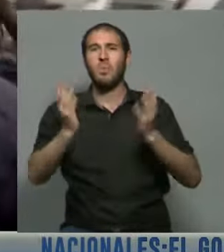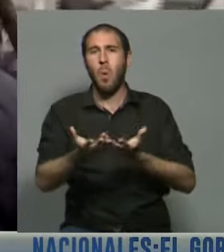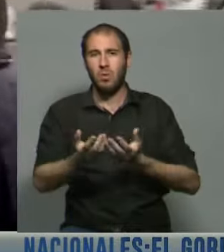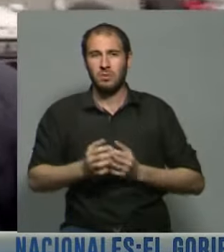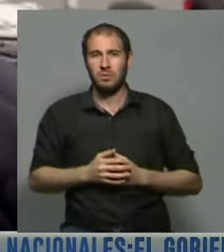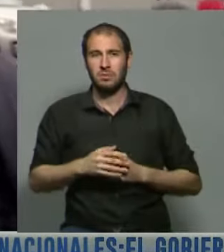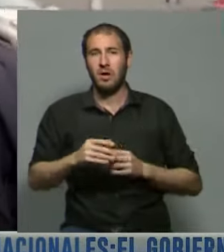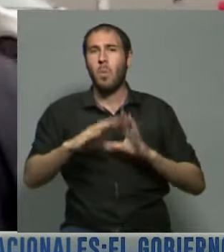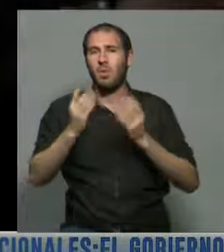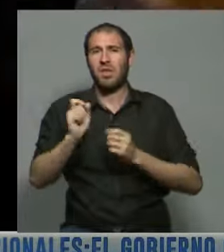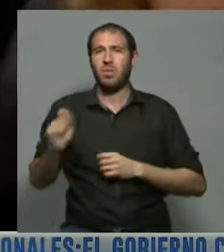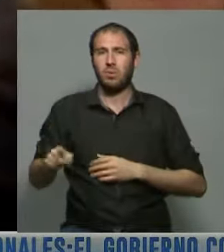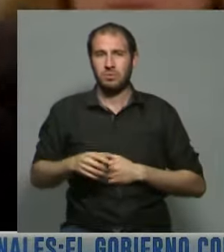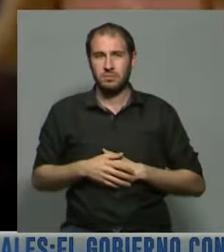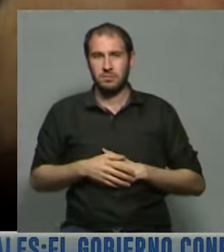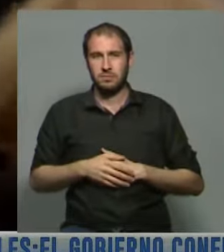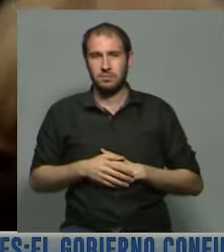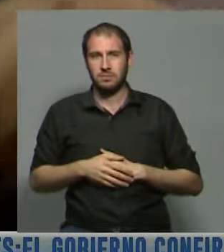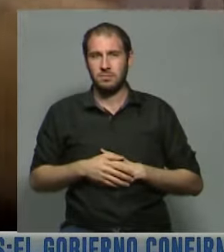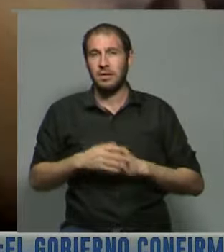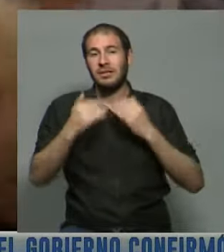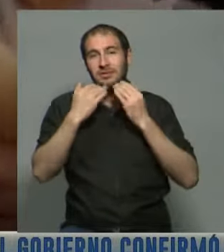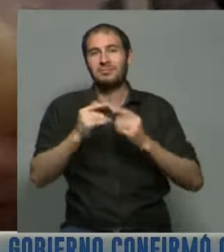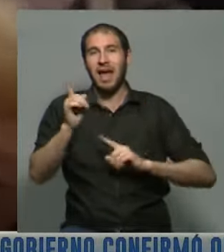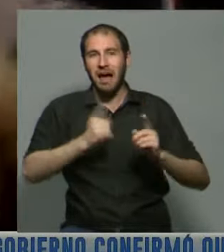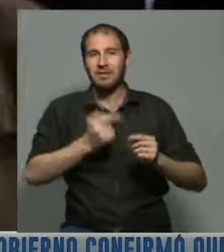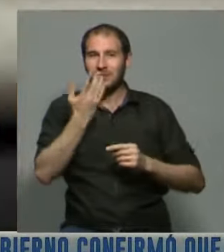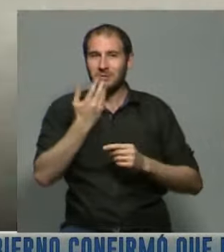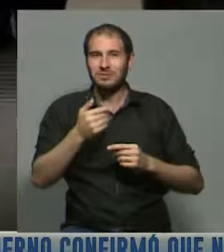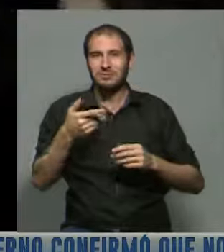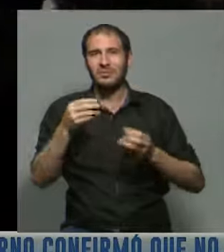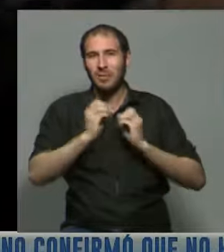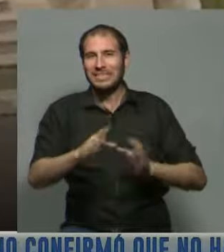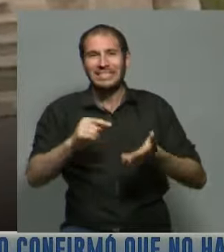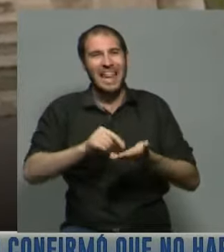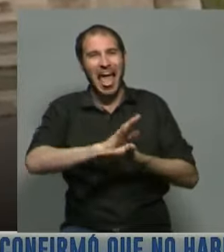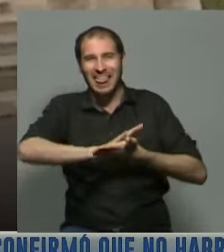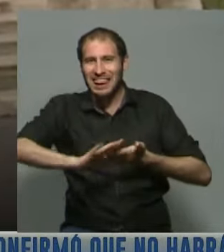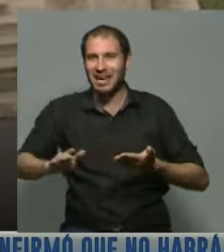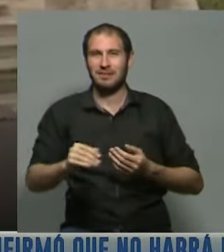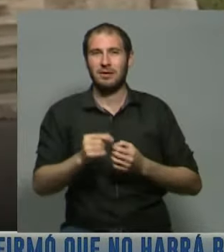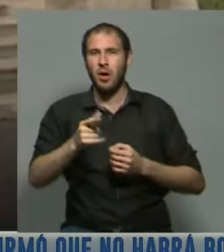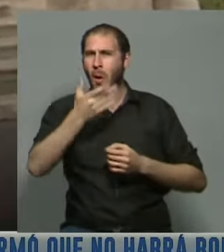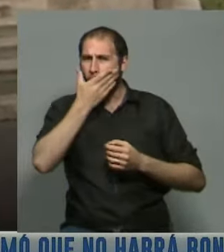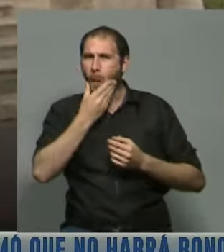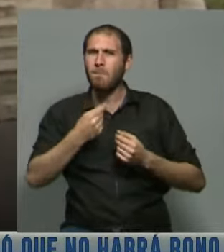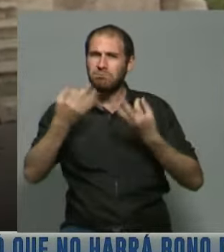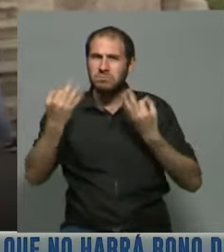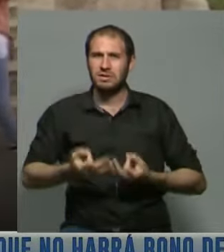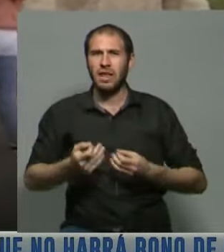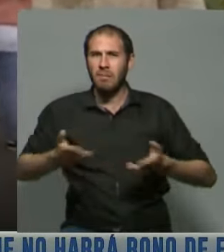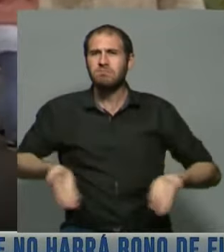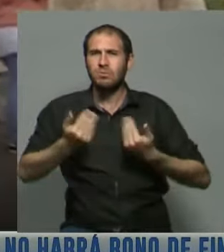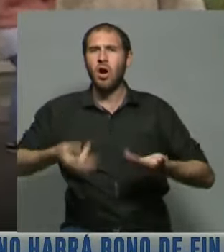È una finale del mondiale come loro. Non lo so, delle volte è bello ripartire da zero, un po' di umiltà forse, che tornerà un nuovo